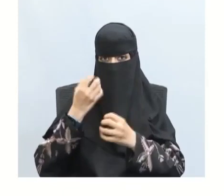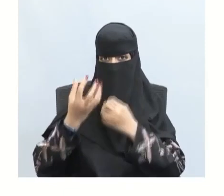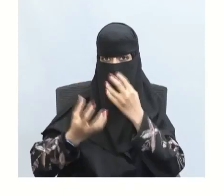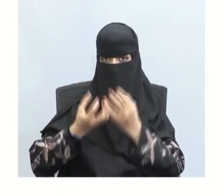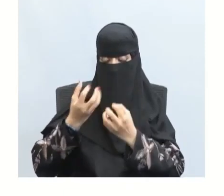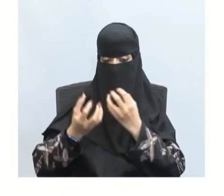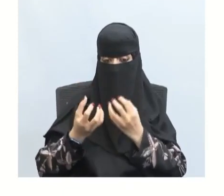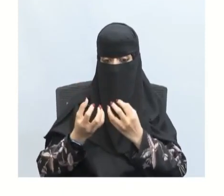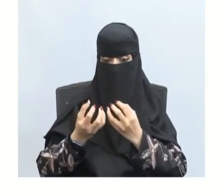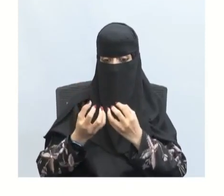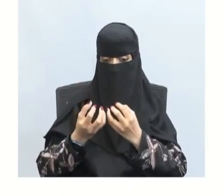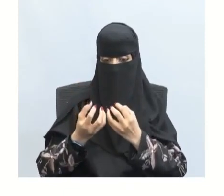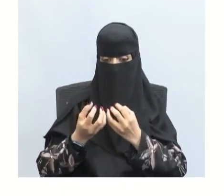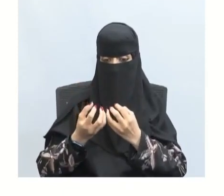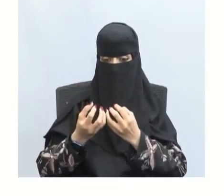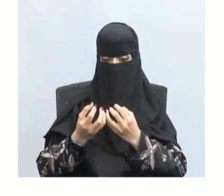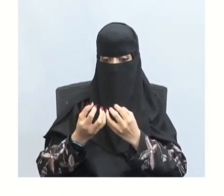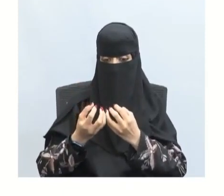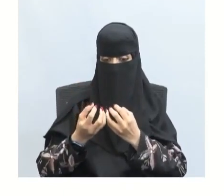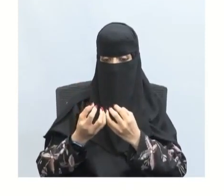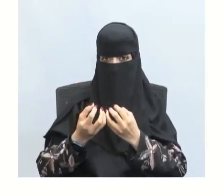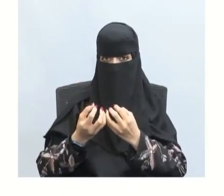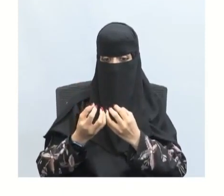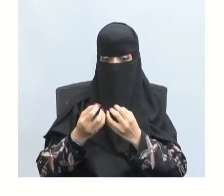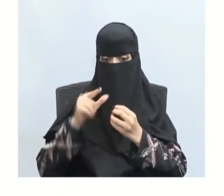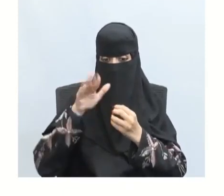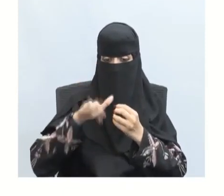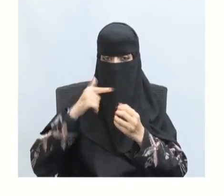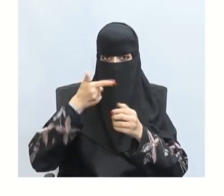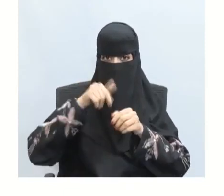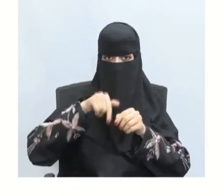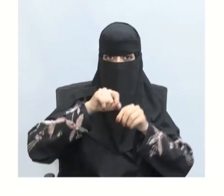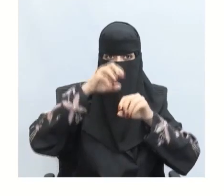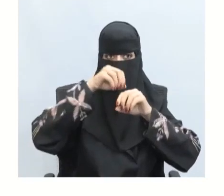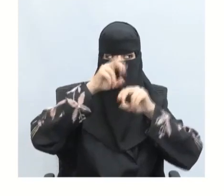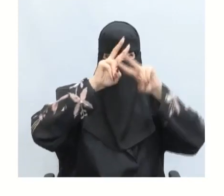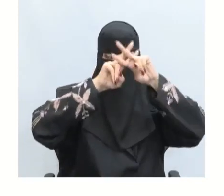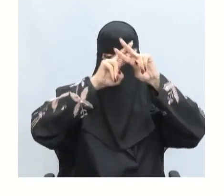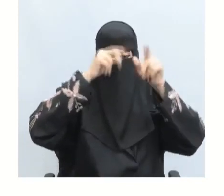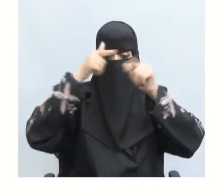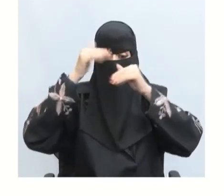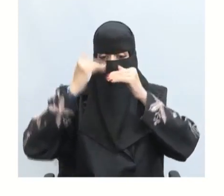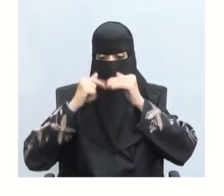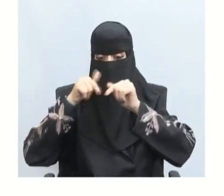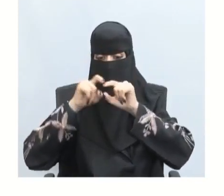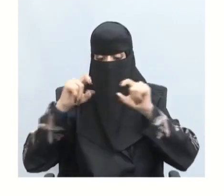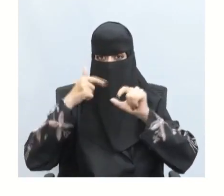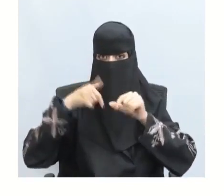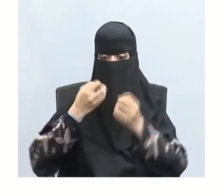المنخفض السو حيث تقع النجوم الحمراء ذات السطوع المنخفض